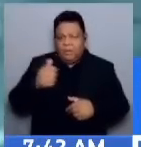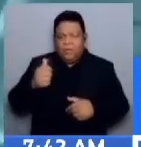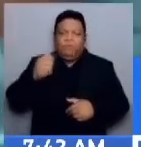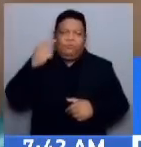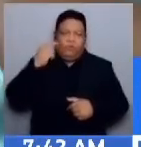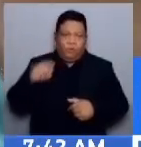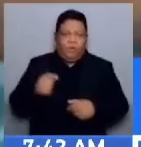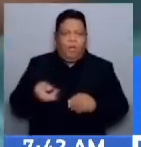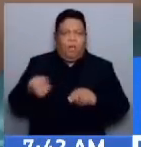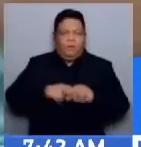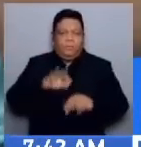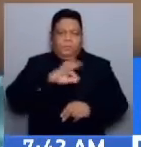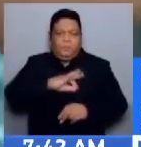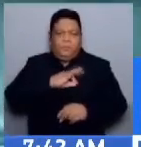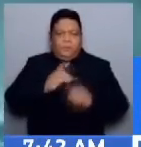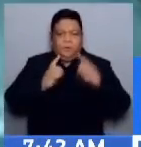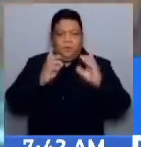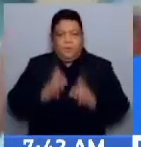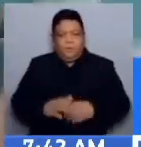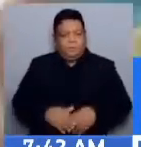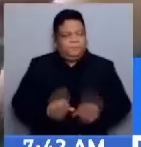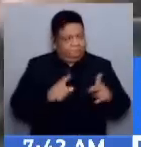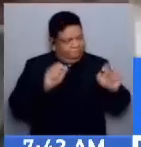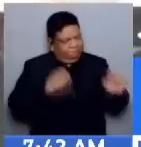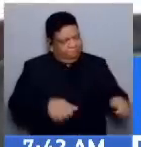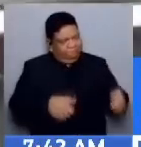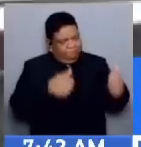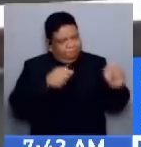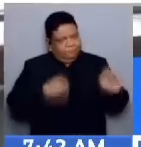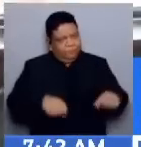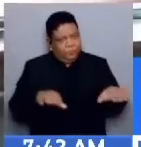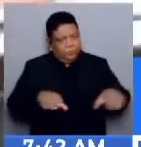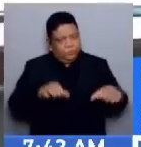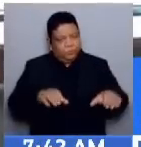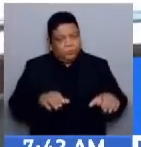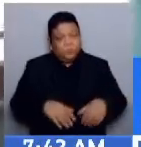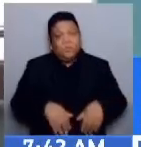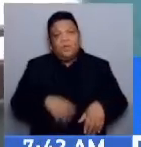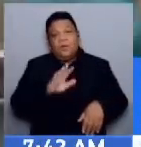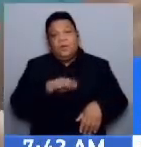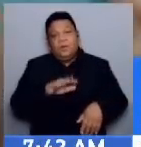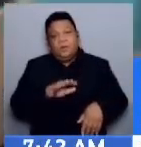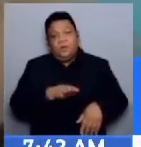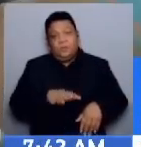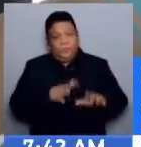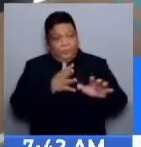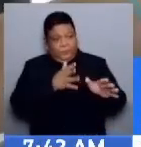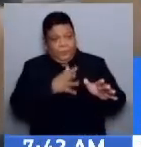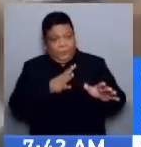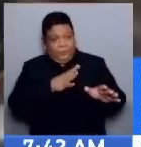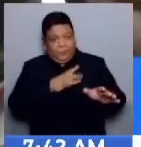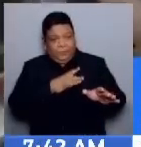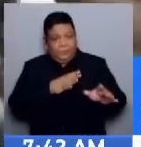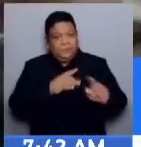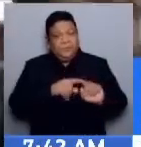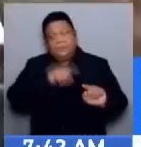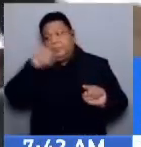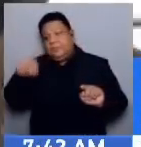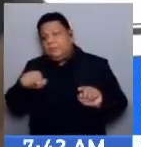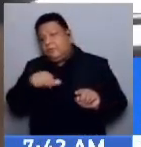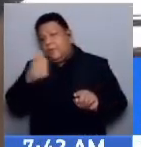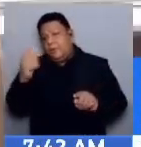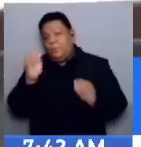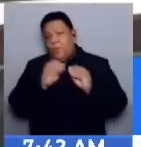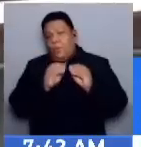Naku Manong, kaya natin to, malalagpasan natin to. And speaking of malalagpasan, lalagpasan ko muna kay Daddy ha. Dahil meron tayong isa pang bring me. Sino gusto manalo